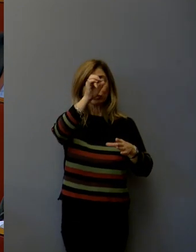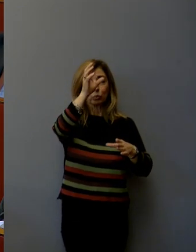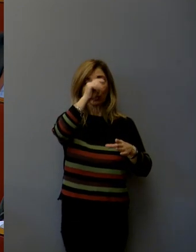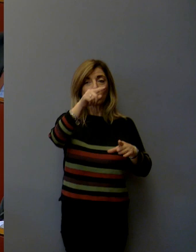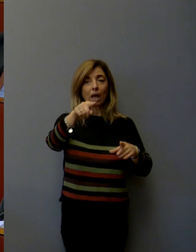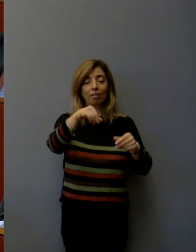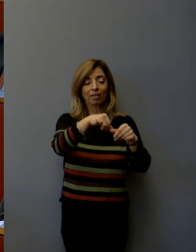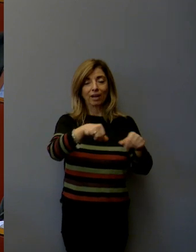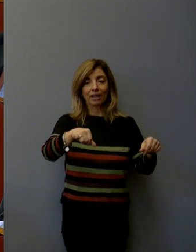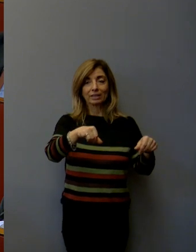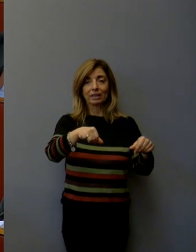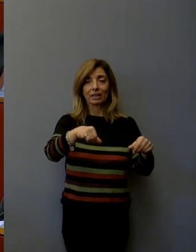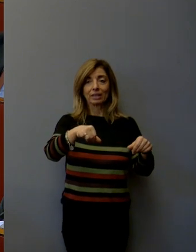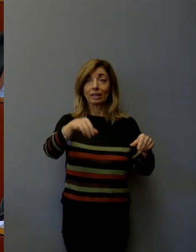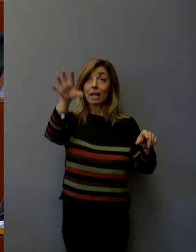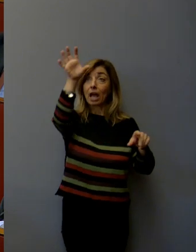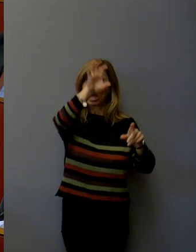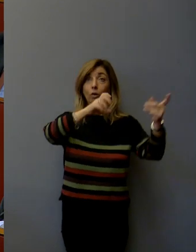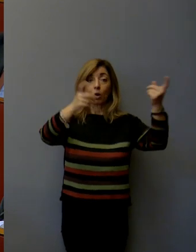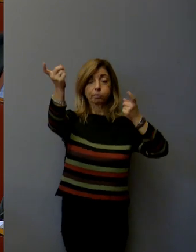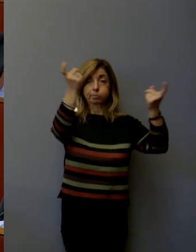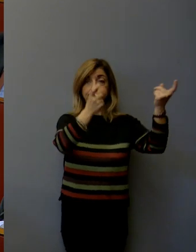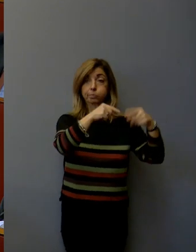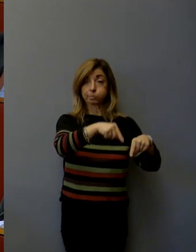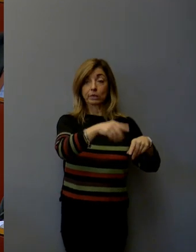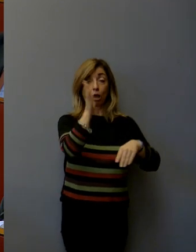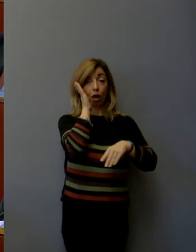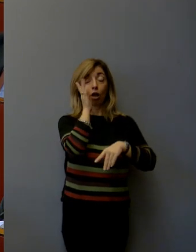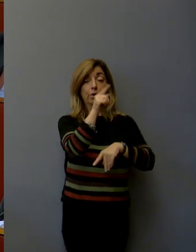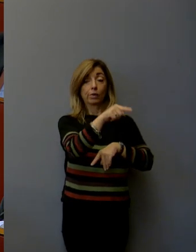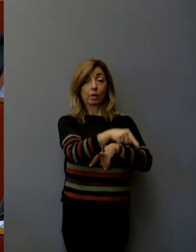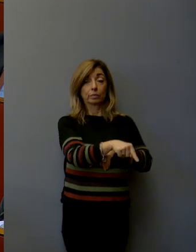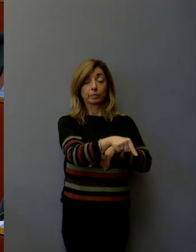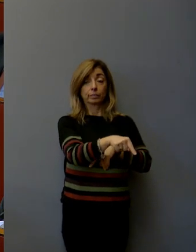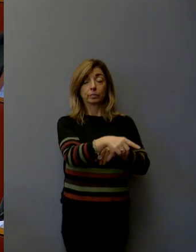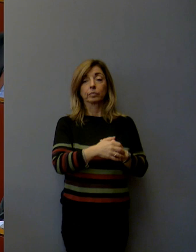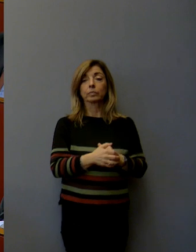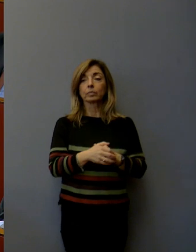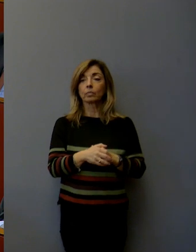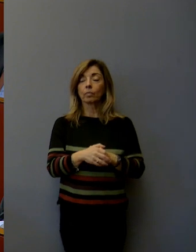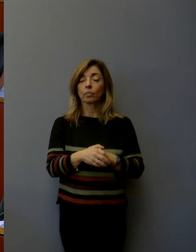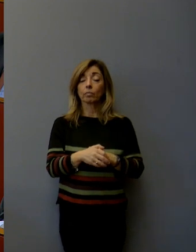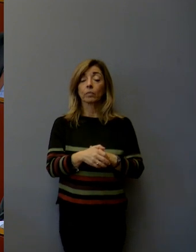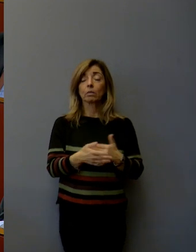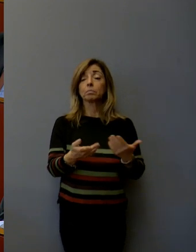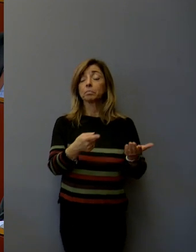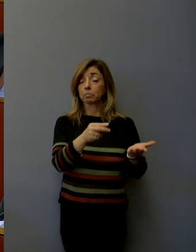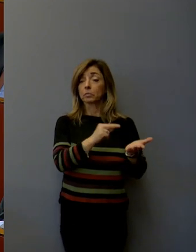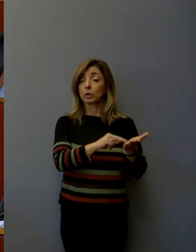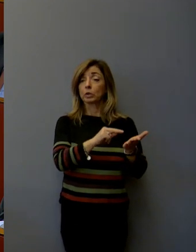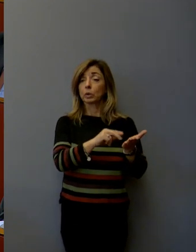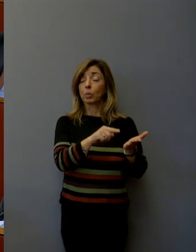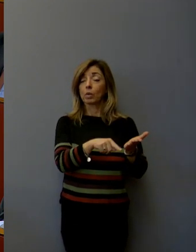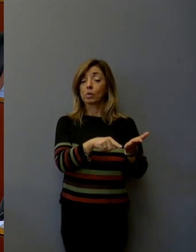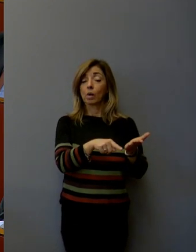che arrivano da molte parti d'Europa è una scuola con delle